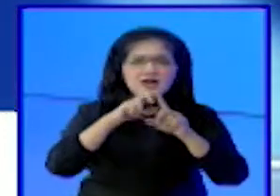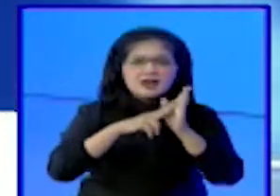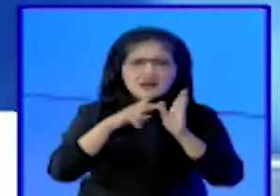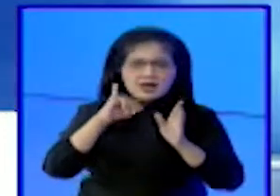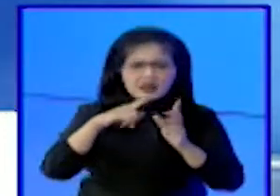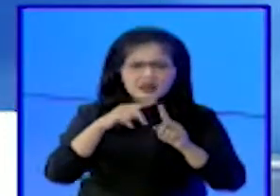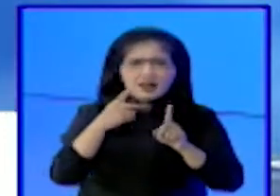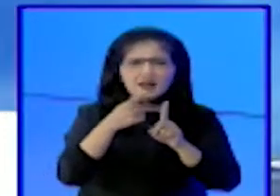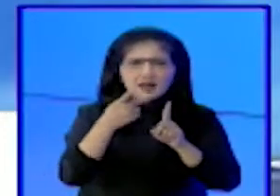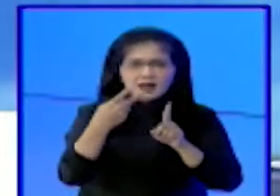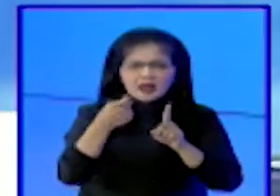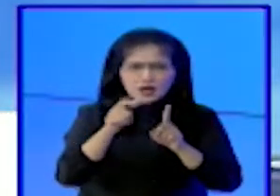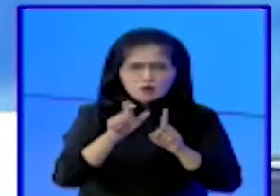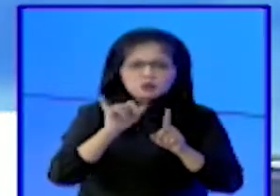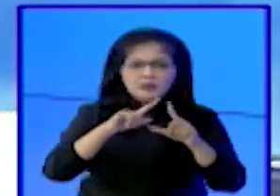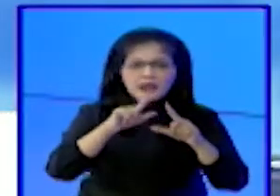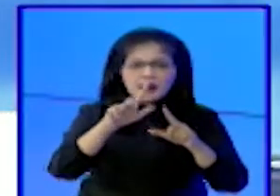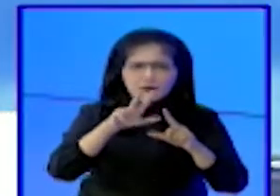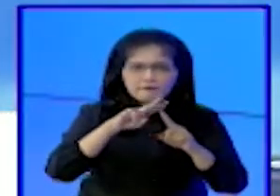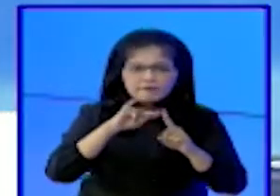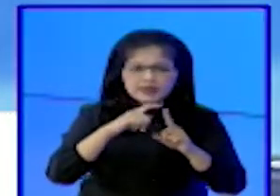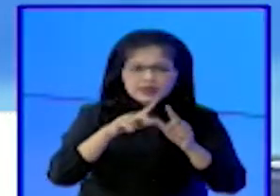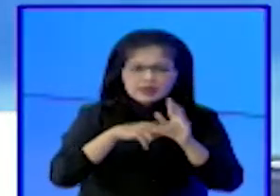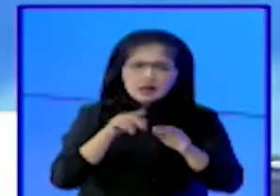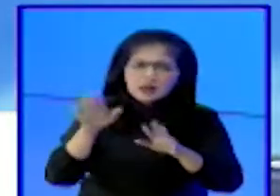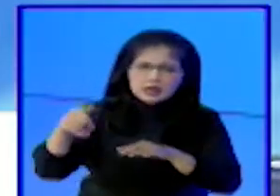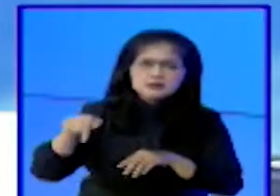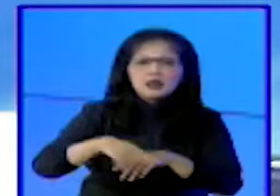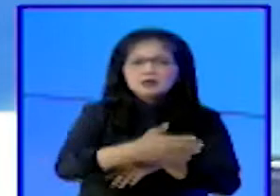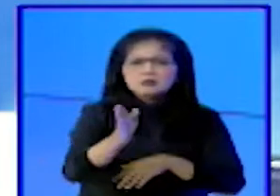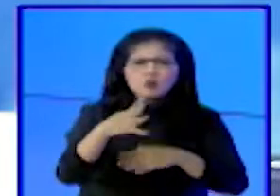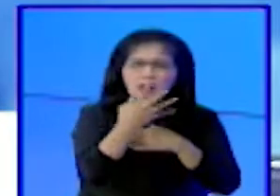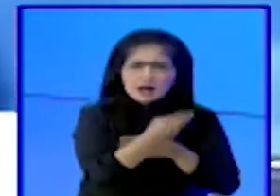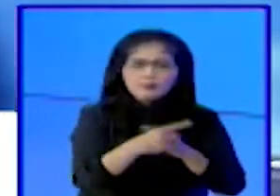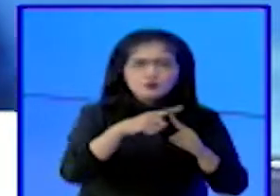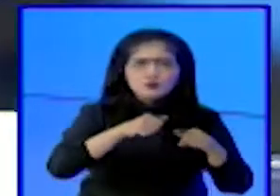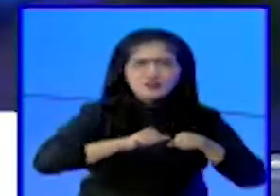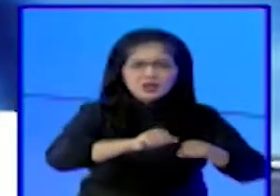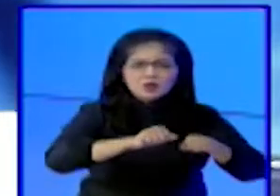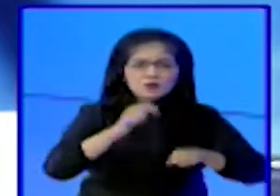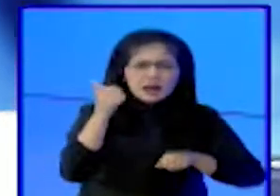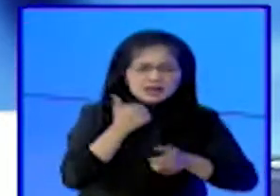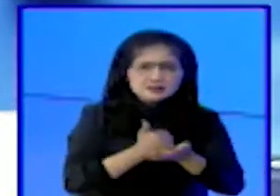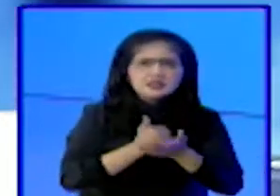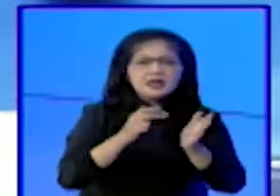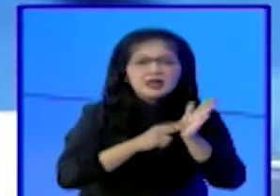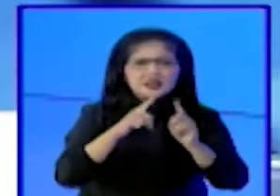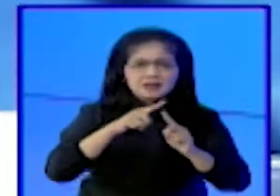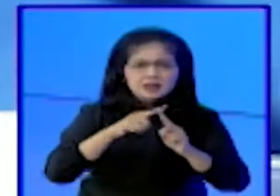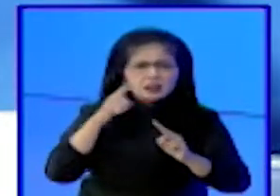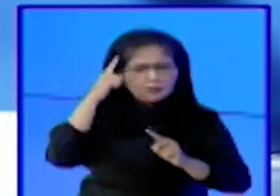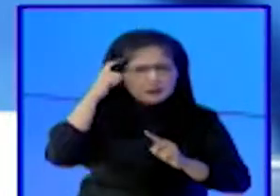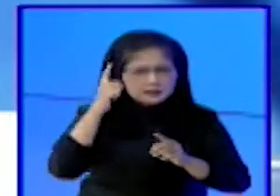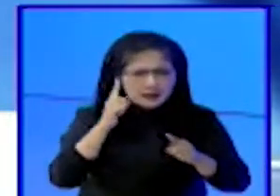Alfian Prayudi mengajak Anda menyusuri kampung tenun khas NTT di ibu kota Kupang. Belajar menenun dan mengenal beragam